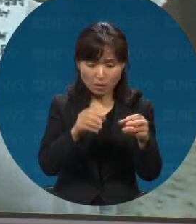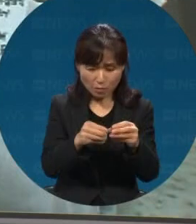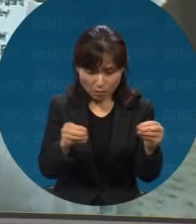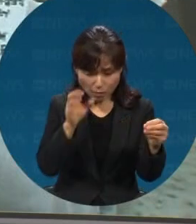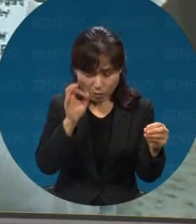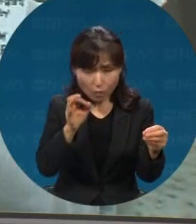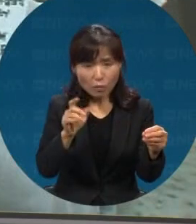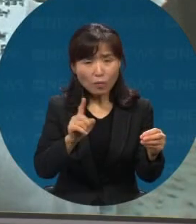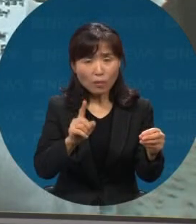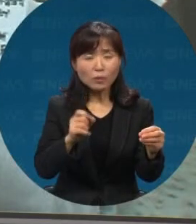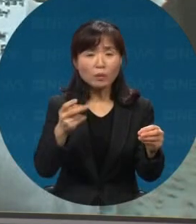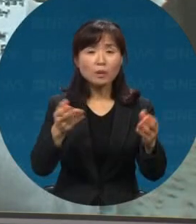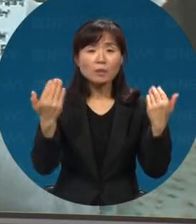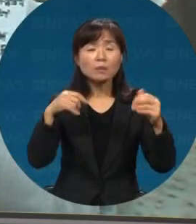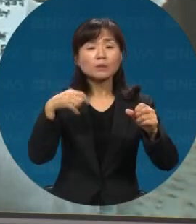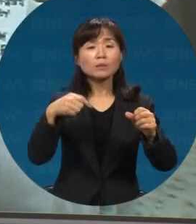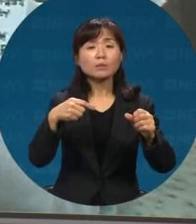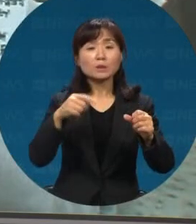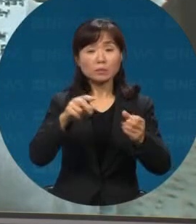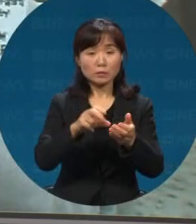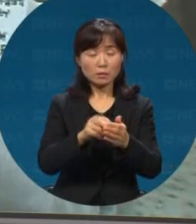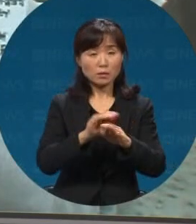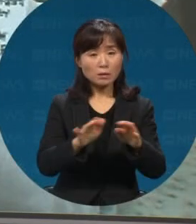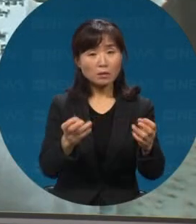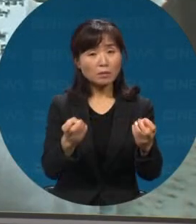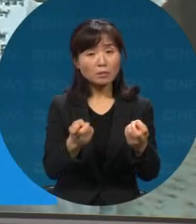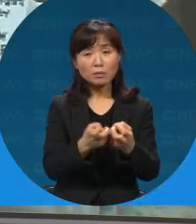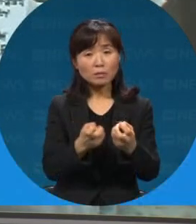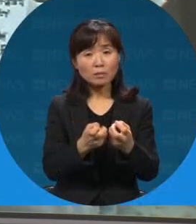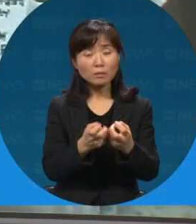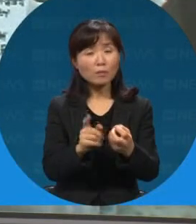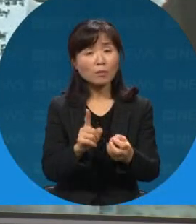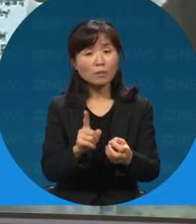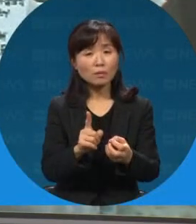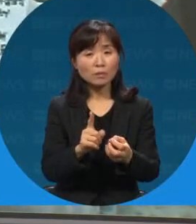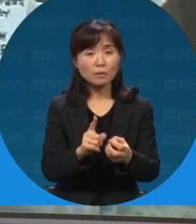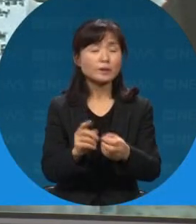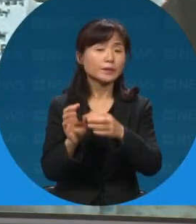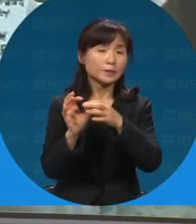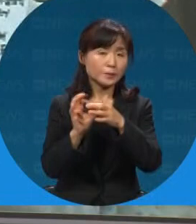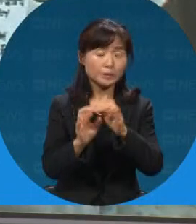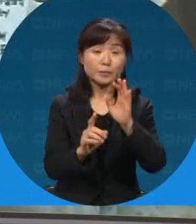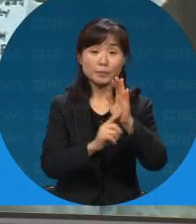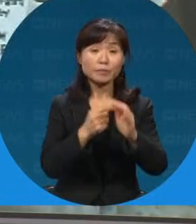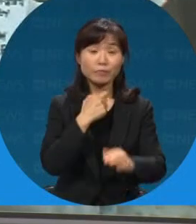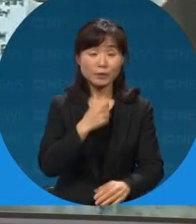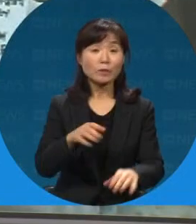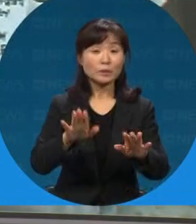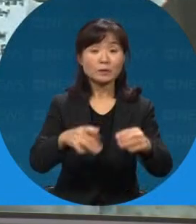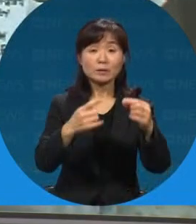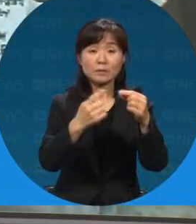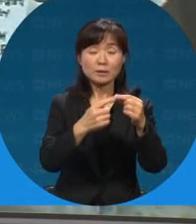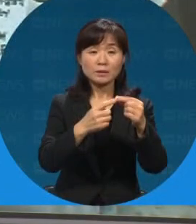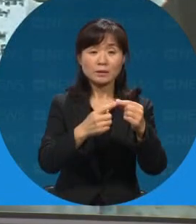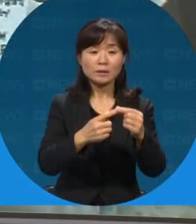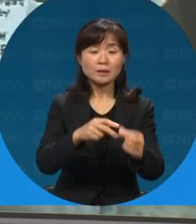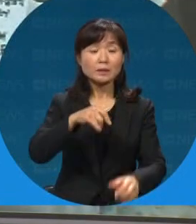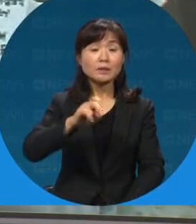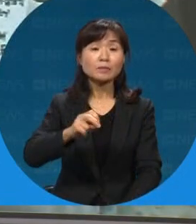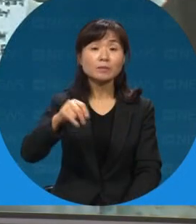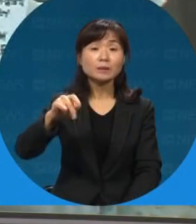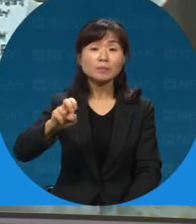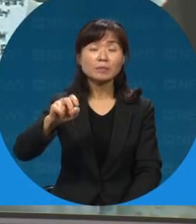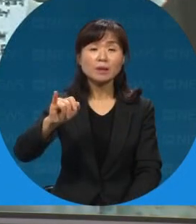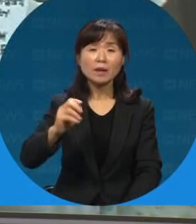문제를 해결하기 위해 어떻게 해야 할지 알아보는 연속 보도를 준비했습니다 자 그 첫 번째 순서로 일명 심심한